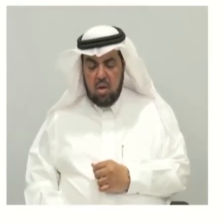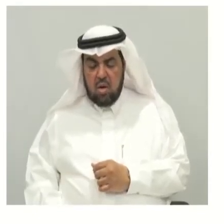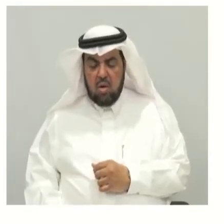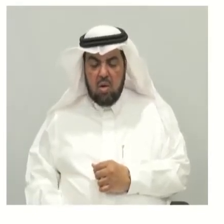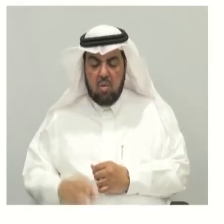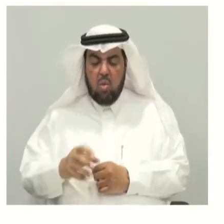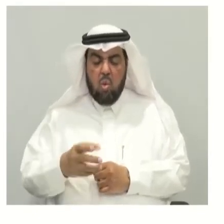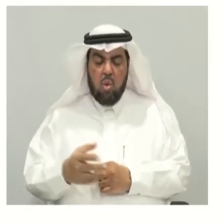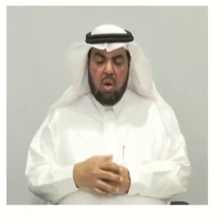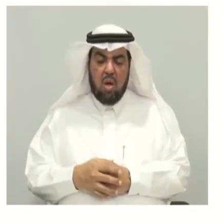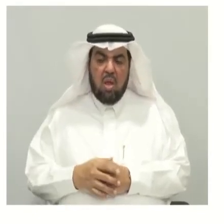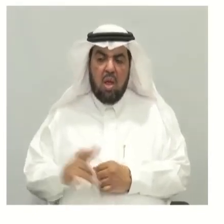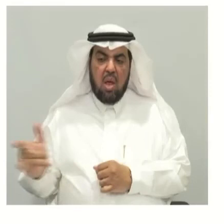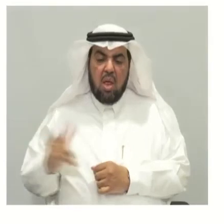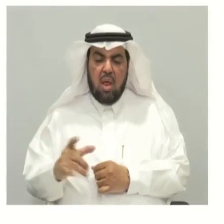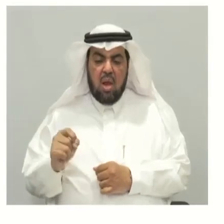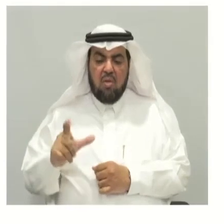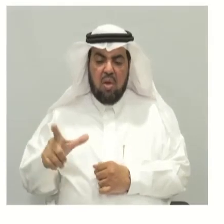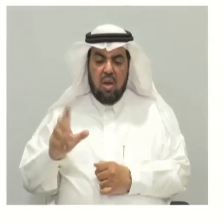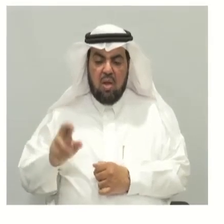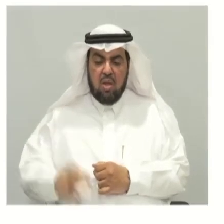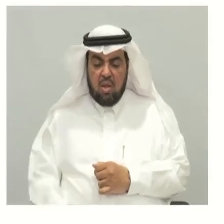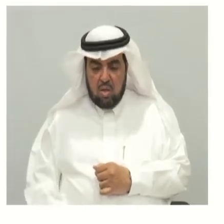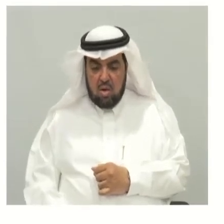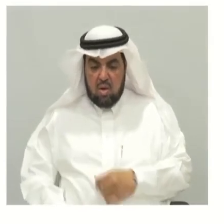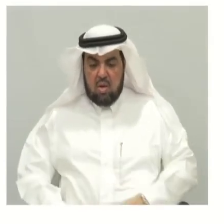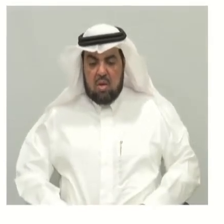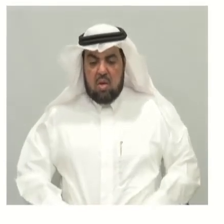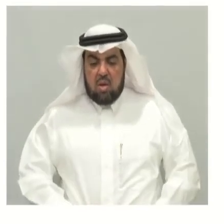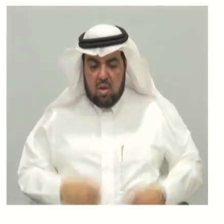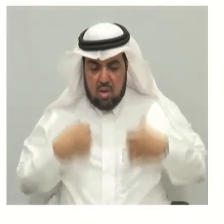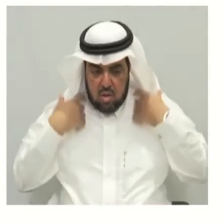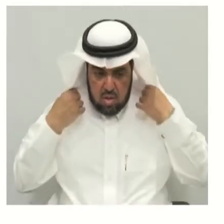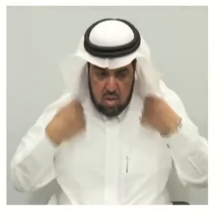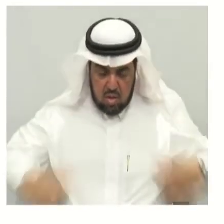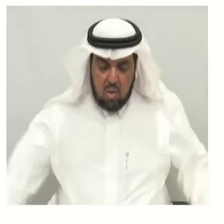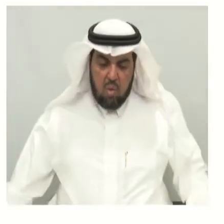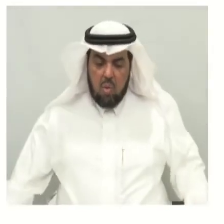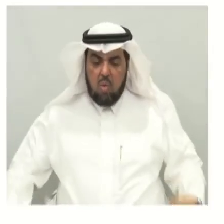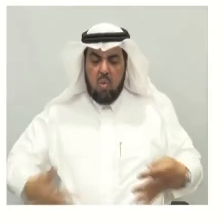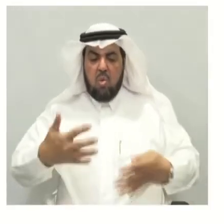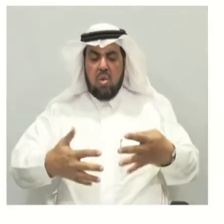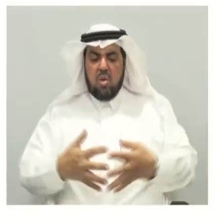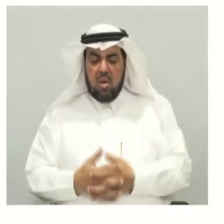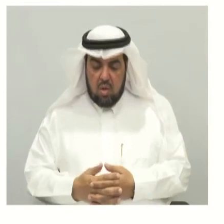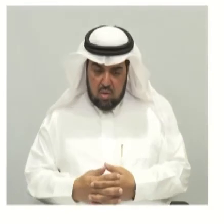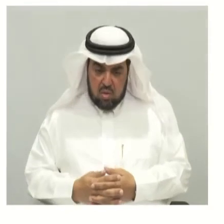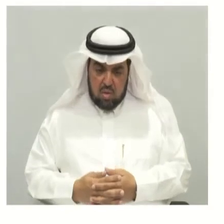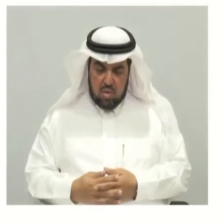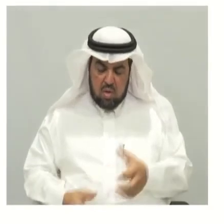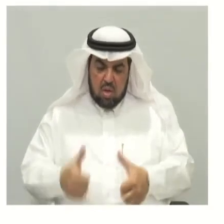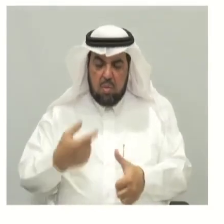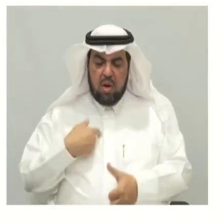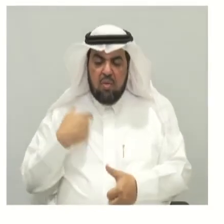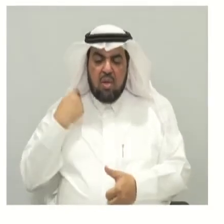ماذا؟ وهو لا فلز. خلينا نختبر أنفسنا مع بعض. خلينا نشوف. اختبر